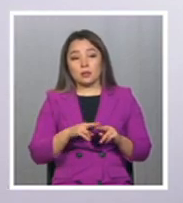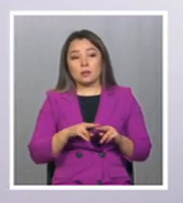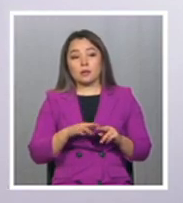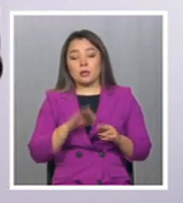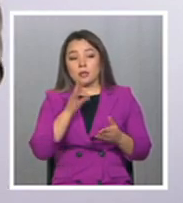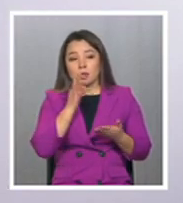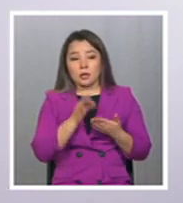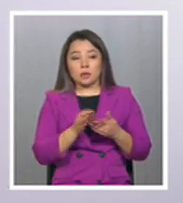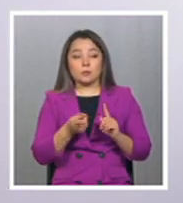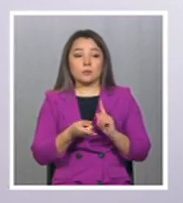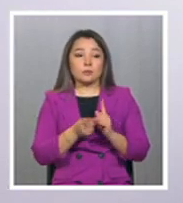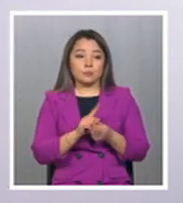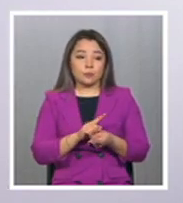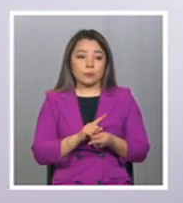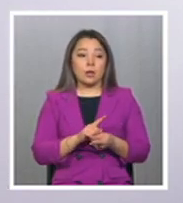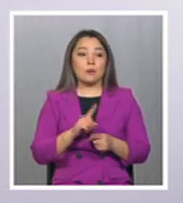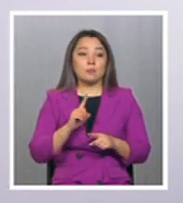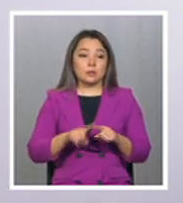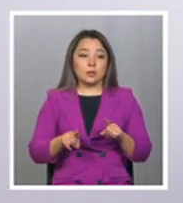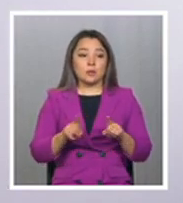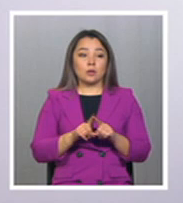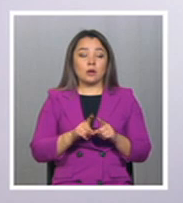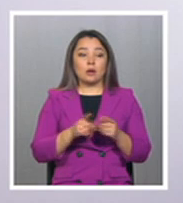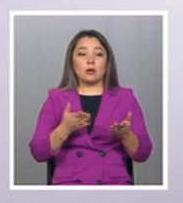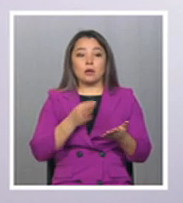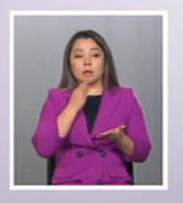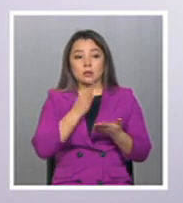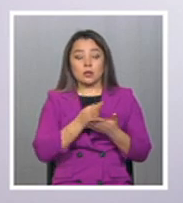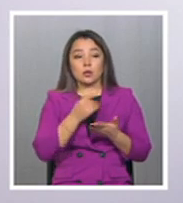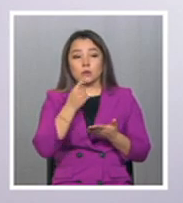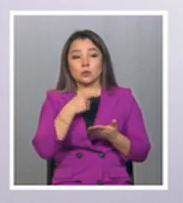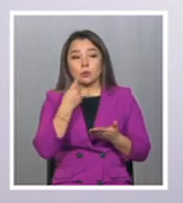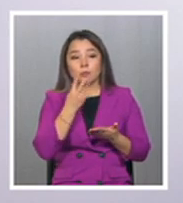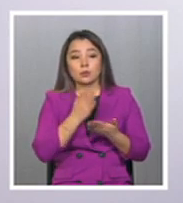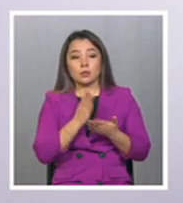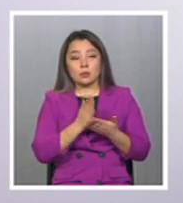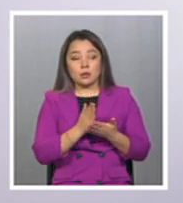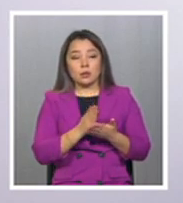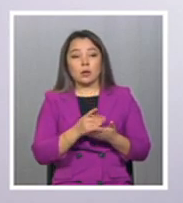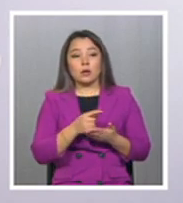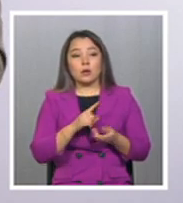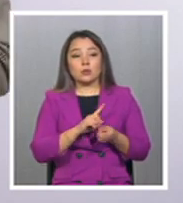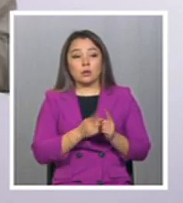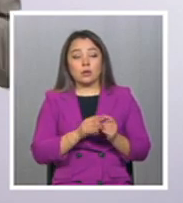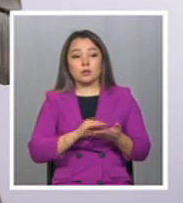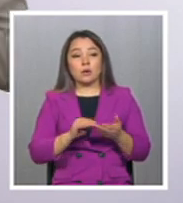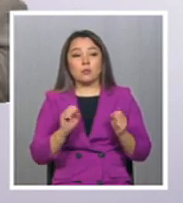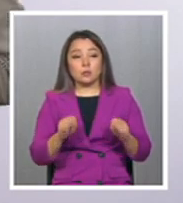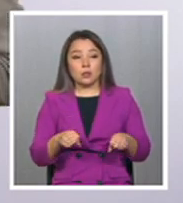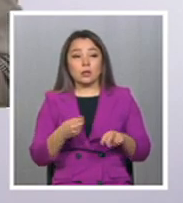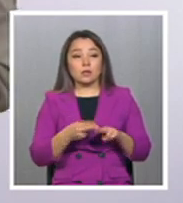Осы жерде 1-ден қалайша оңай түрде ондық бөлшекке айналдыруға болады. Ең оңай әдісін көрсетем.